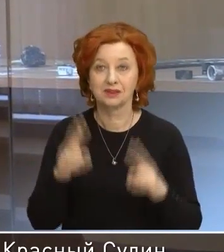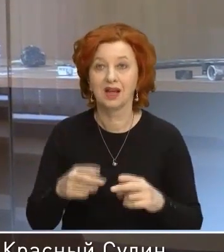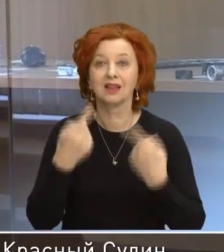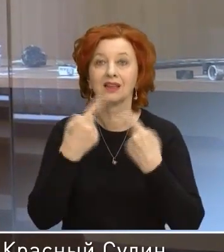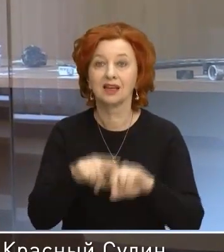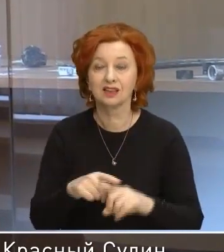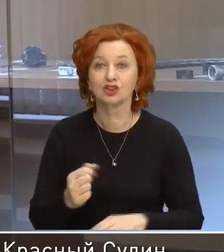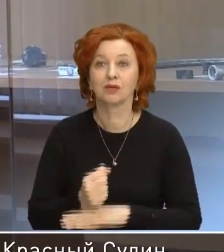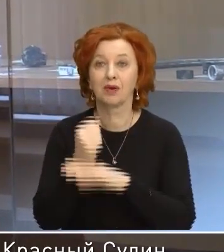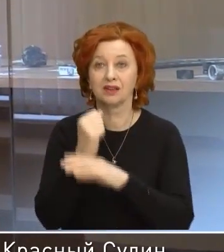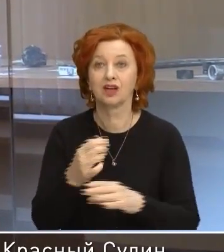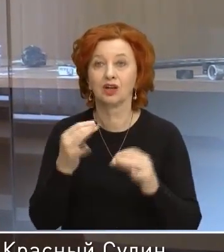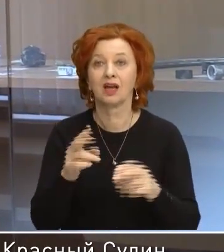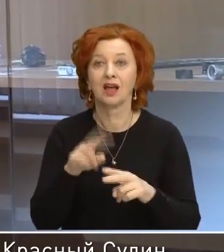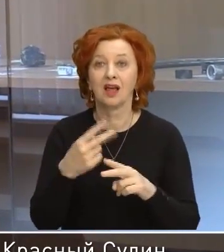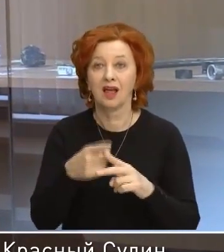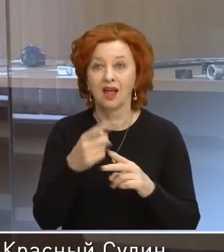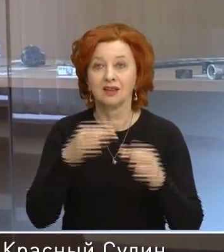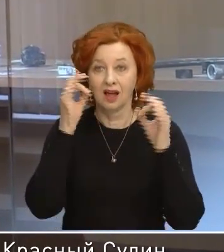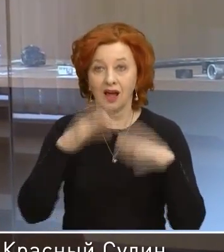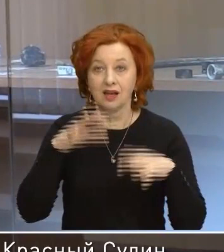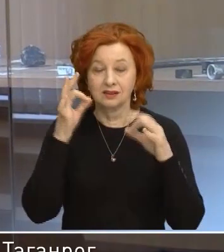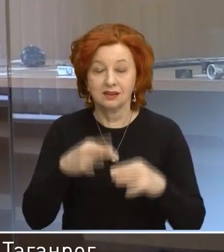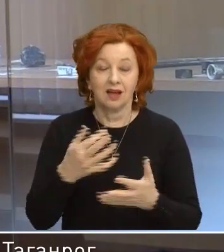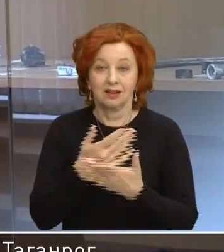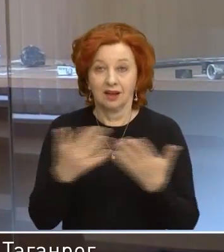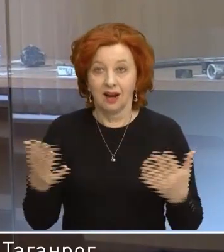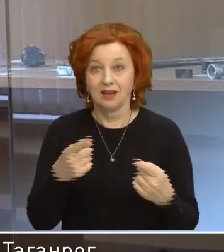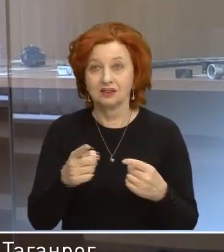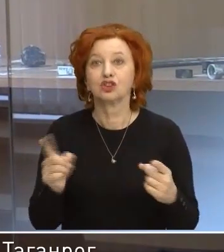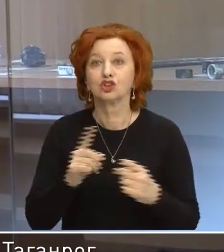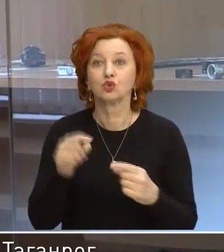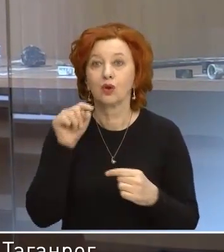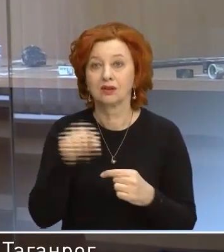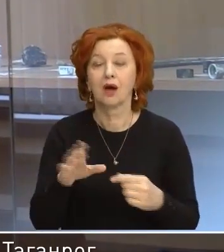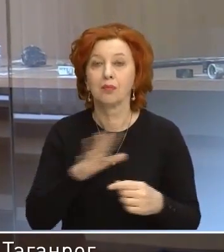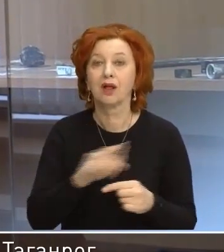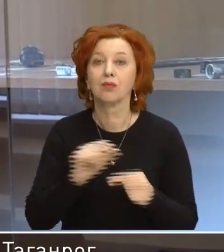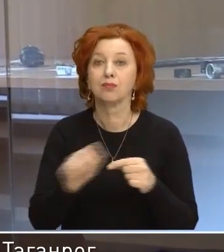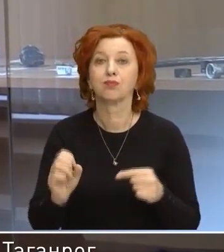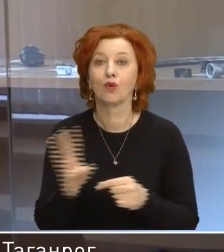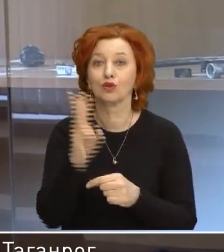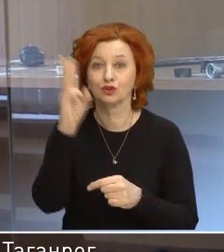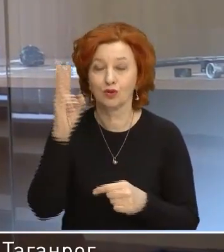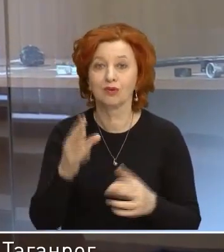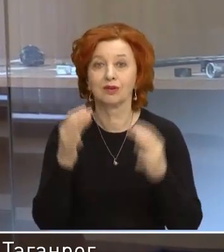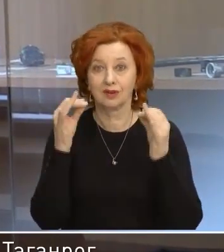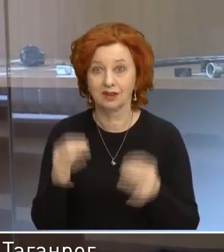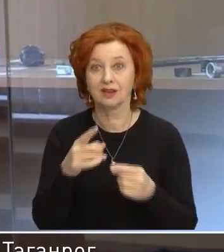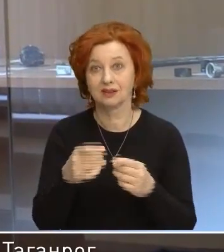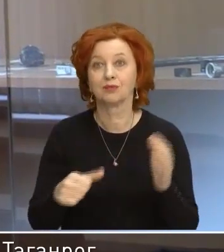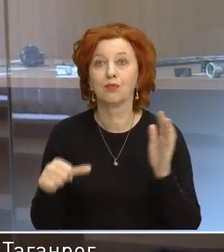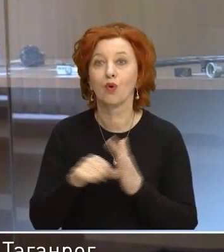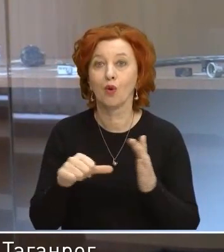электротехнические объекты, либо это остатки интенсификаторов горения, если был поджог. И уже в лабораторных условиях с